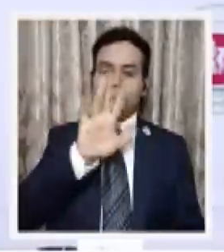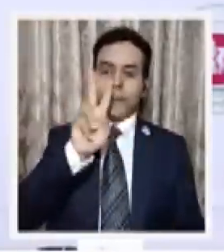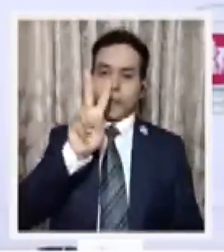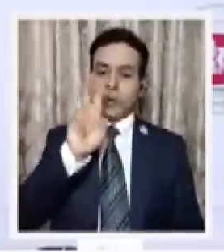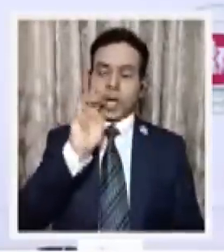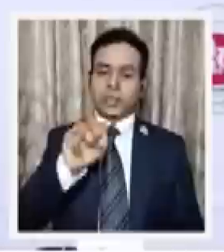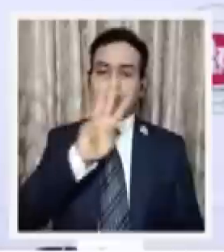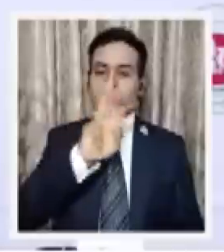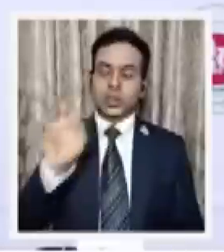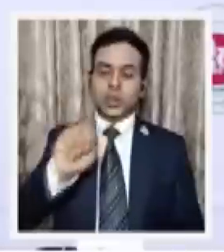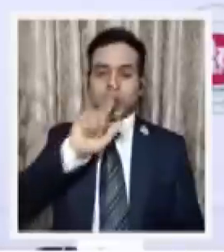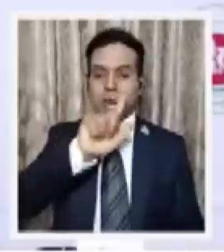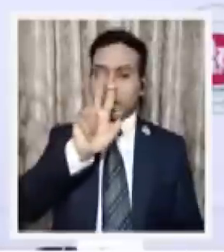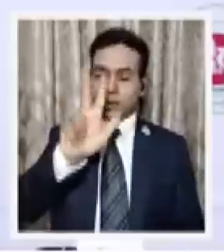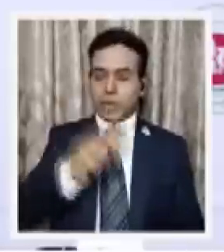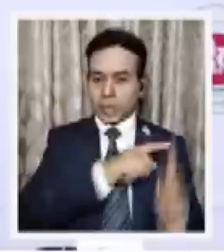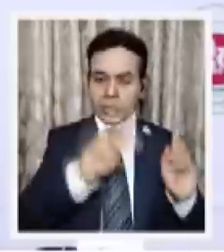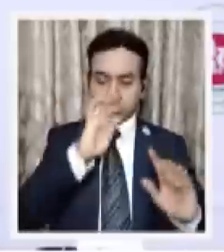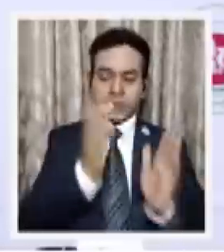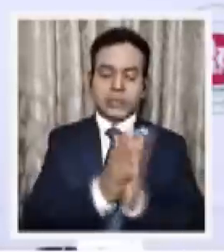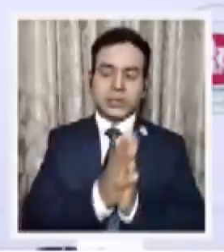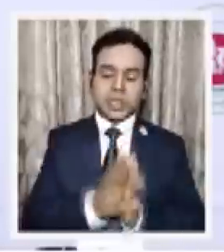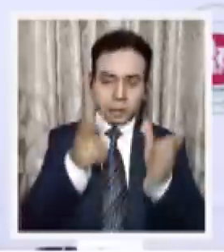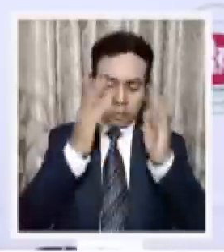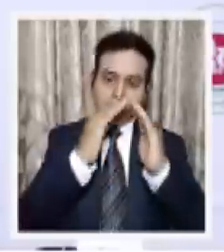4,52,378 জন এবং এ পর্যন্ত ছাড় পেয়েছেন